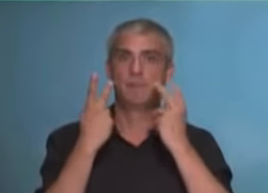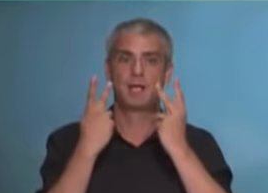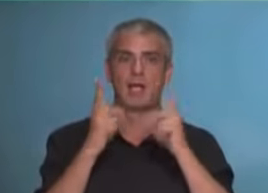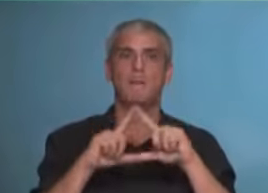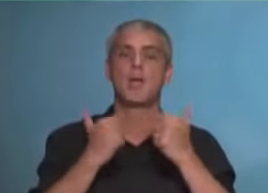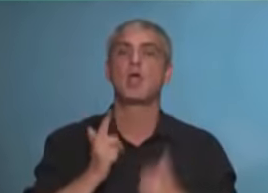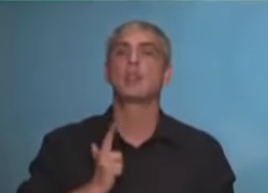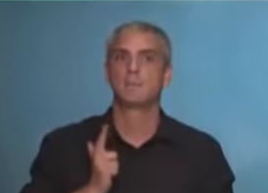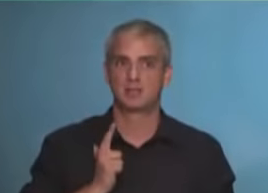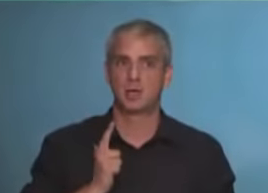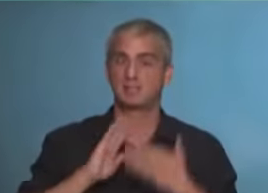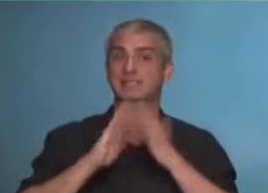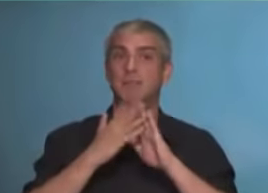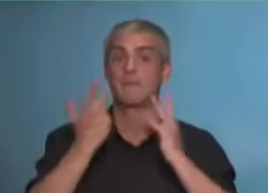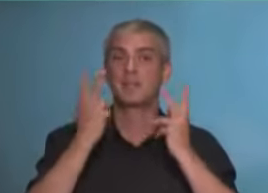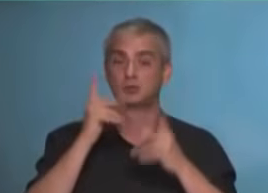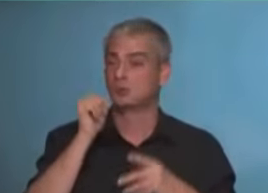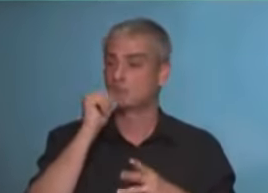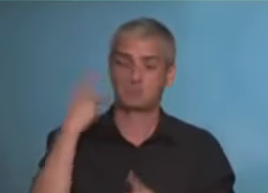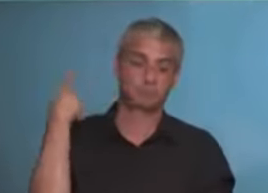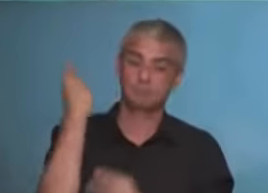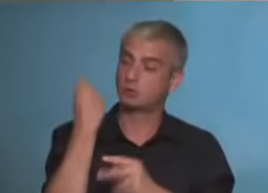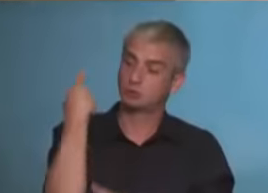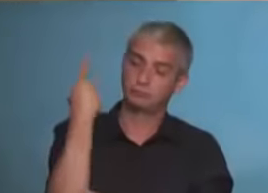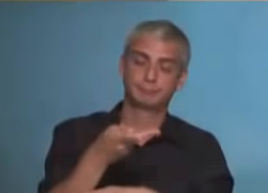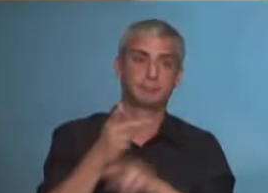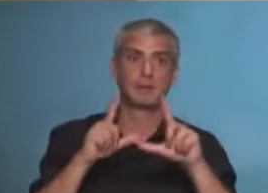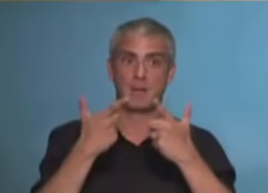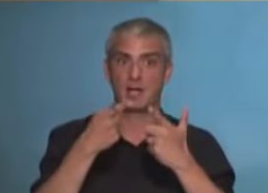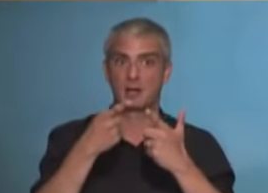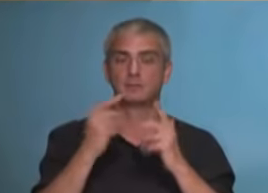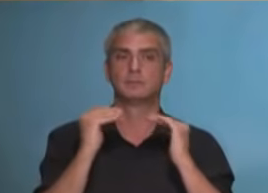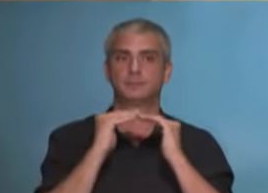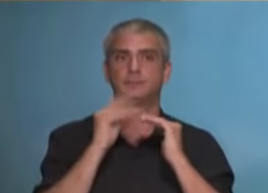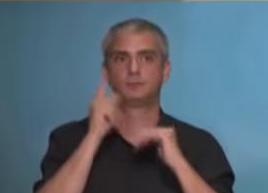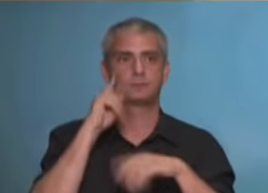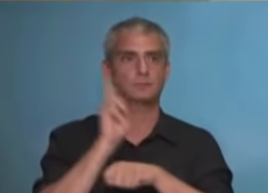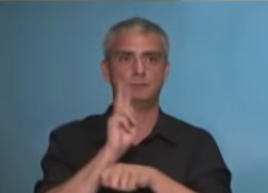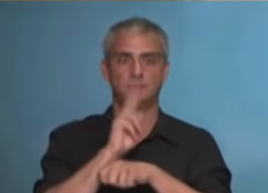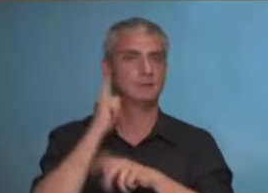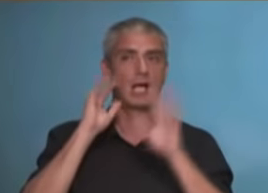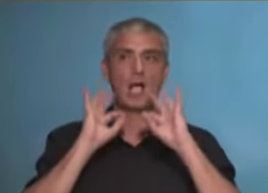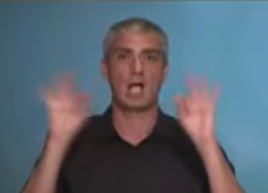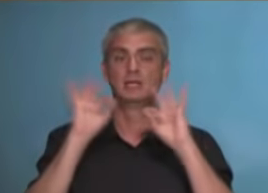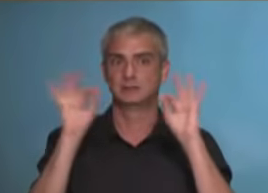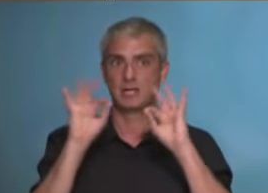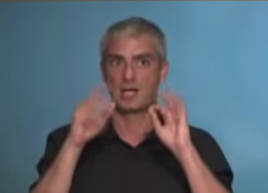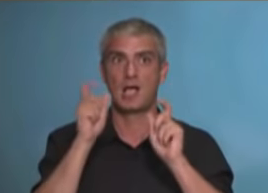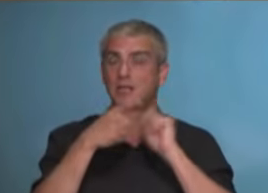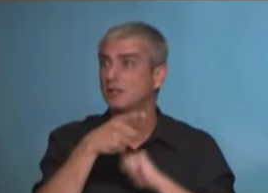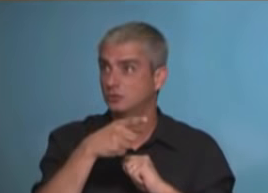בבריכות פרטיות, צימרים. ברגע שיש נפילה של עצם כלשהו לבריכה שעולה על הנתונים, יש התראה קודם כל של הזקה. האנשים